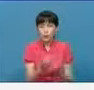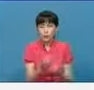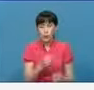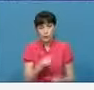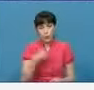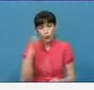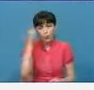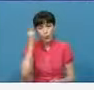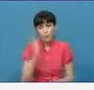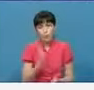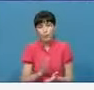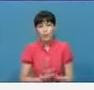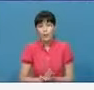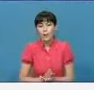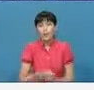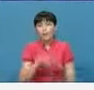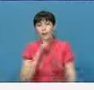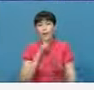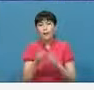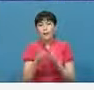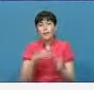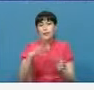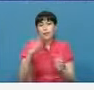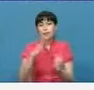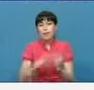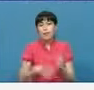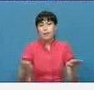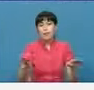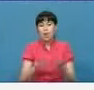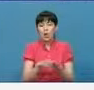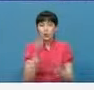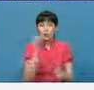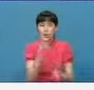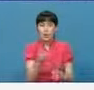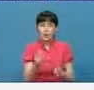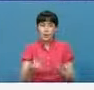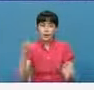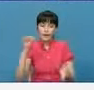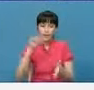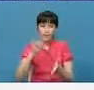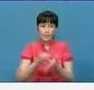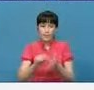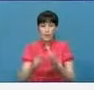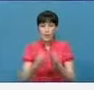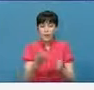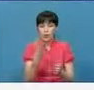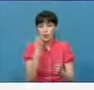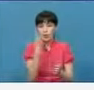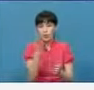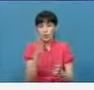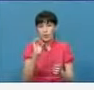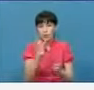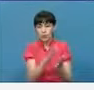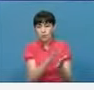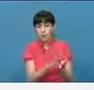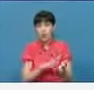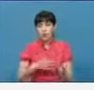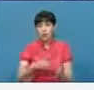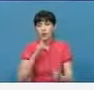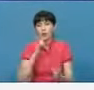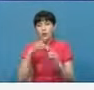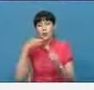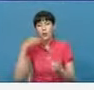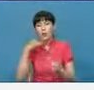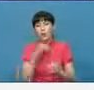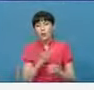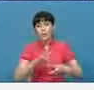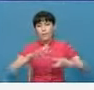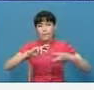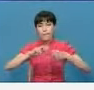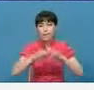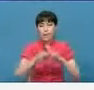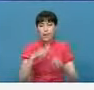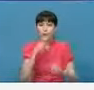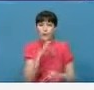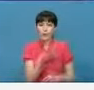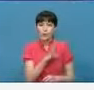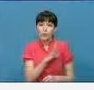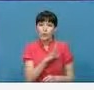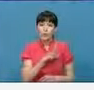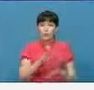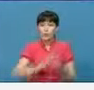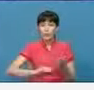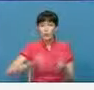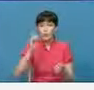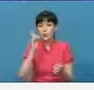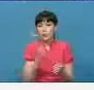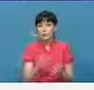жатырмыз. Келелі кеңеске 90-ға жуық адам қатысты. Форум 4 сағатқа созылды. Жиында көптеген келелі мәселелер айтылды.